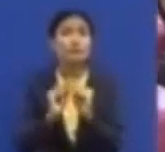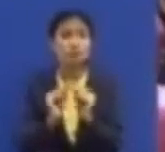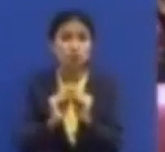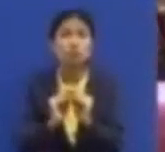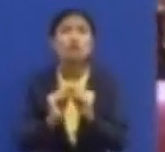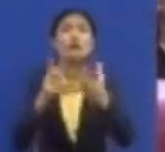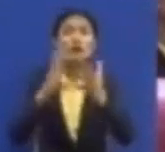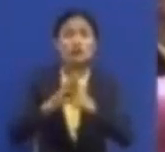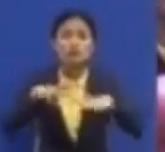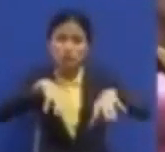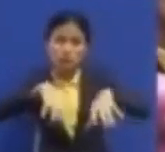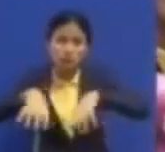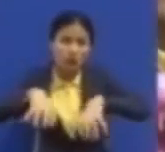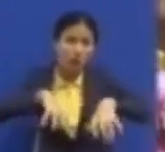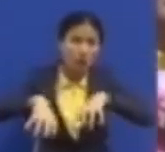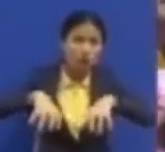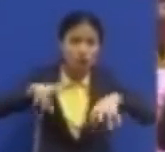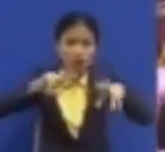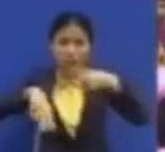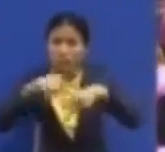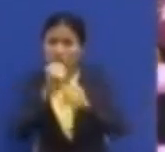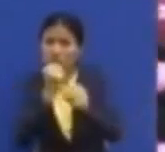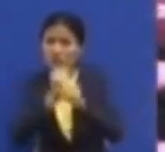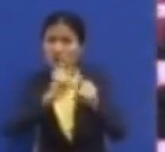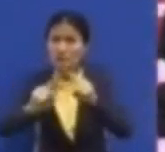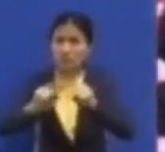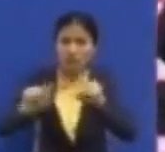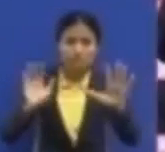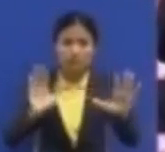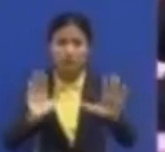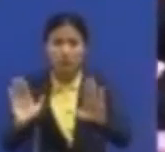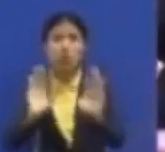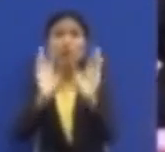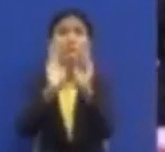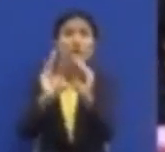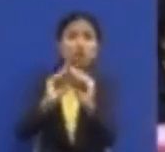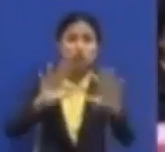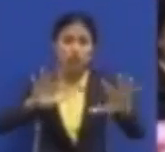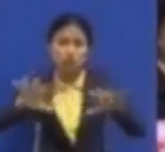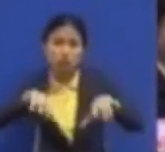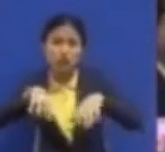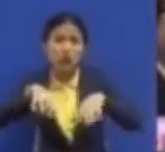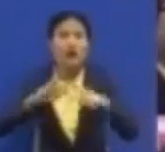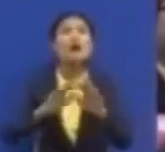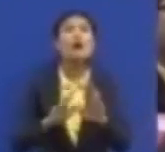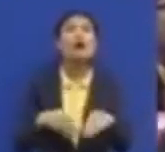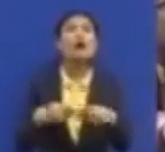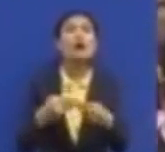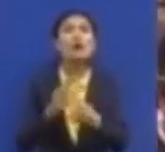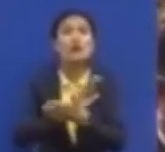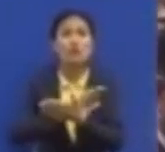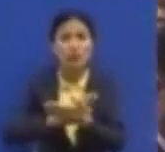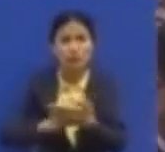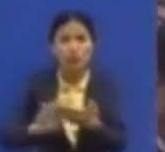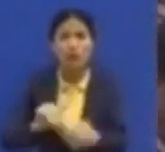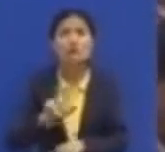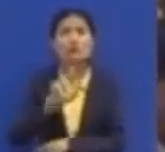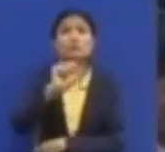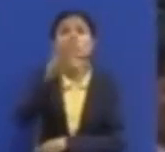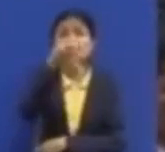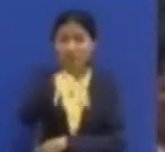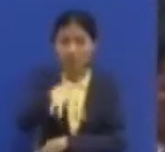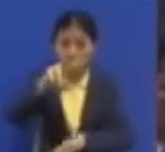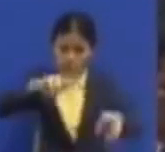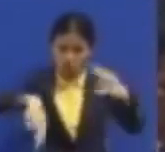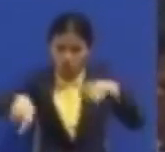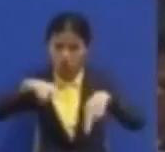าควบคุมการรักษาความสงบเรียบร้อยในที่ประชุมสภาผู้แทนราษฎรรวมถึงบริเวณสภาด้วยค่ะเป็นผู้แทนส